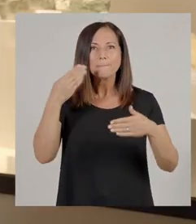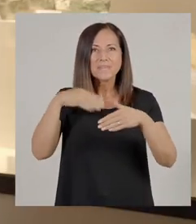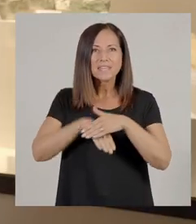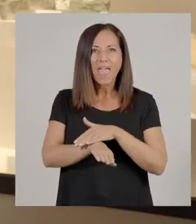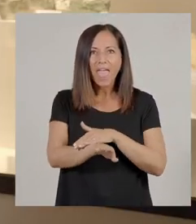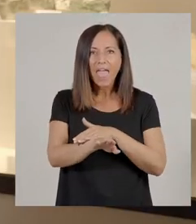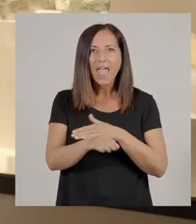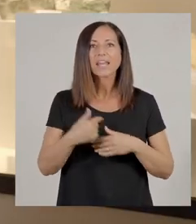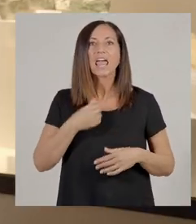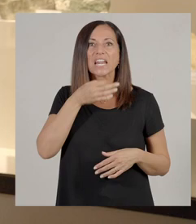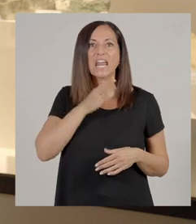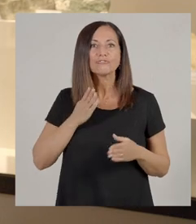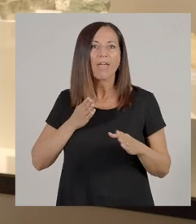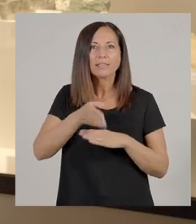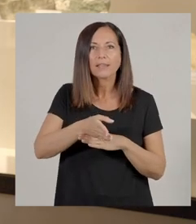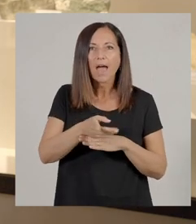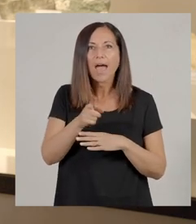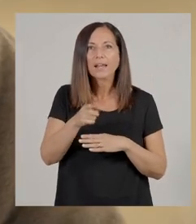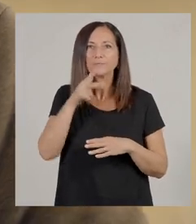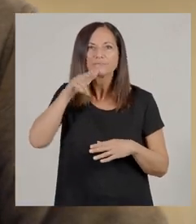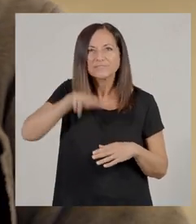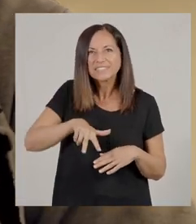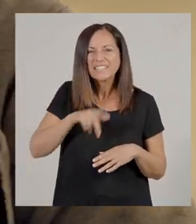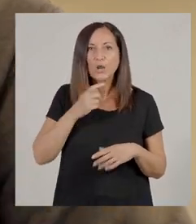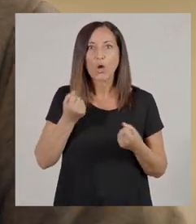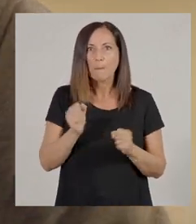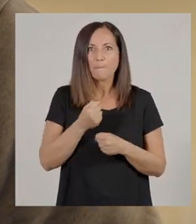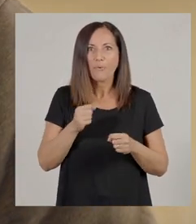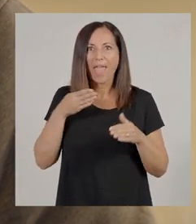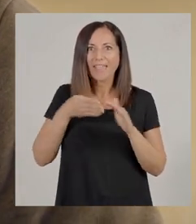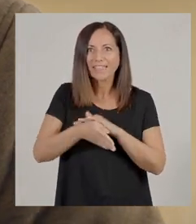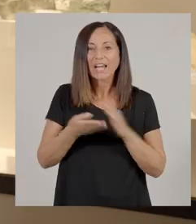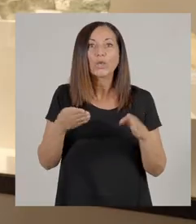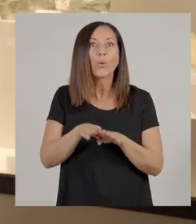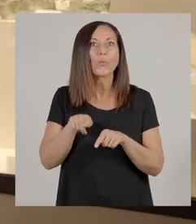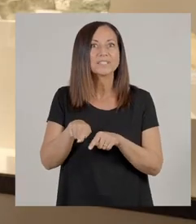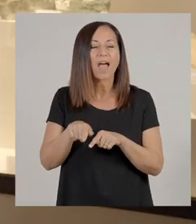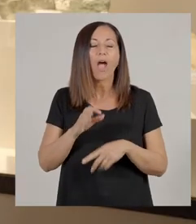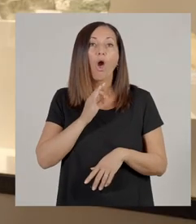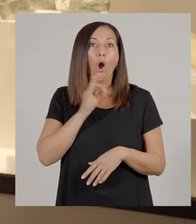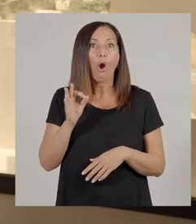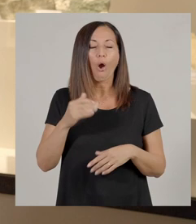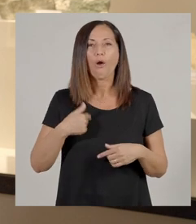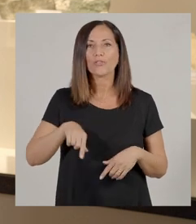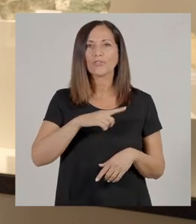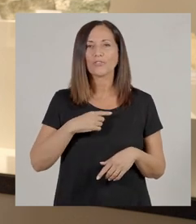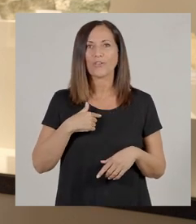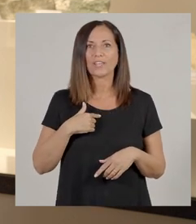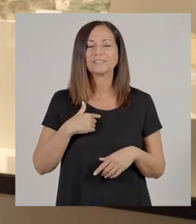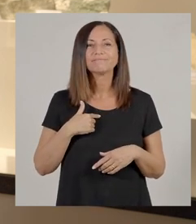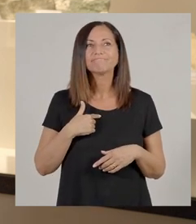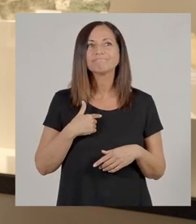di solito o si entrava dentro qualche miniera chiusa che non si poteva entrare, oppure